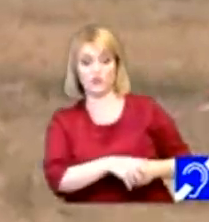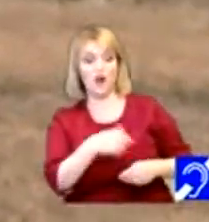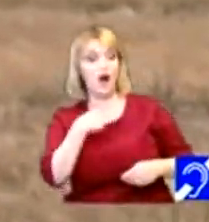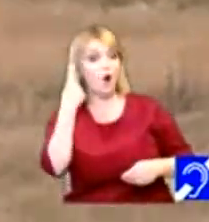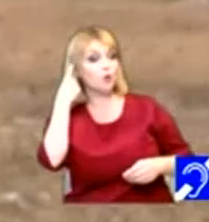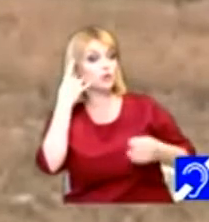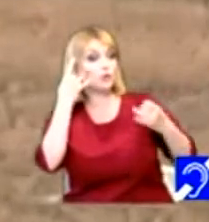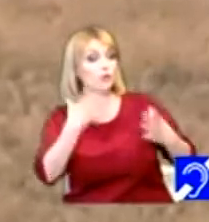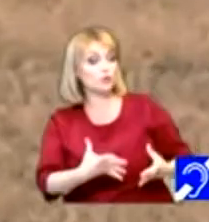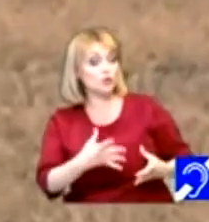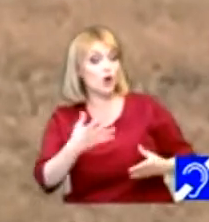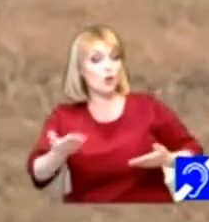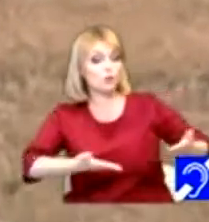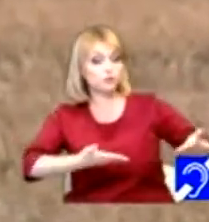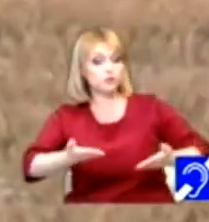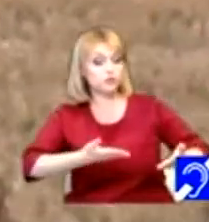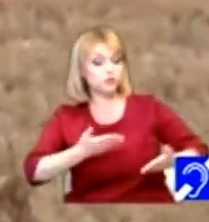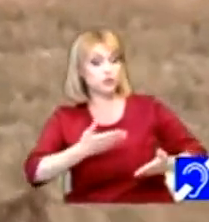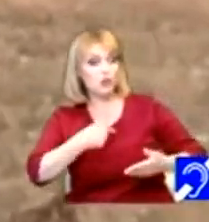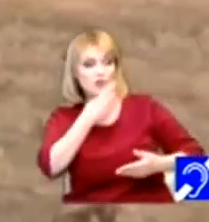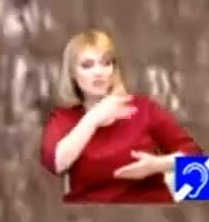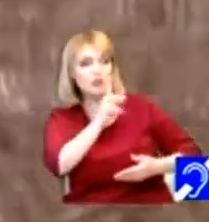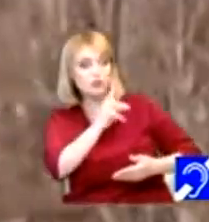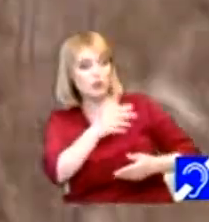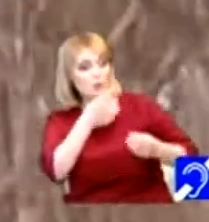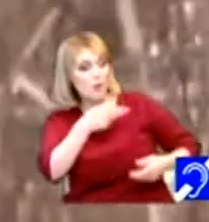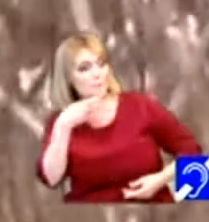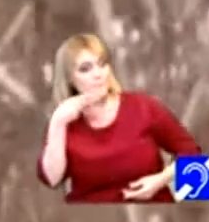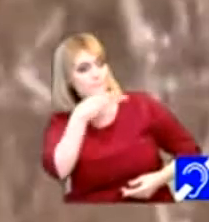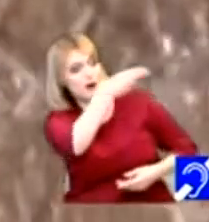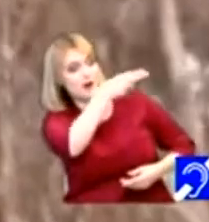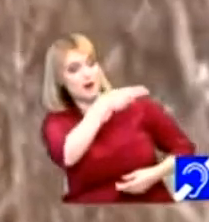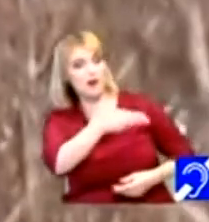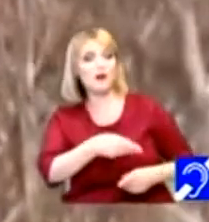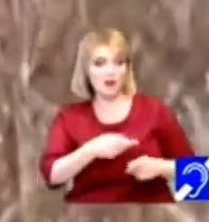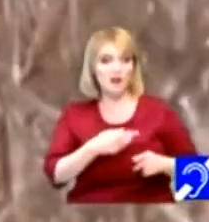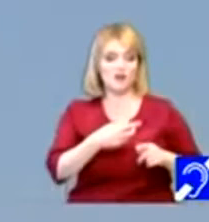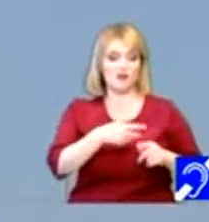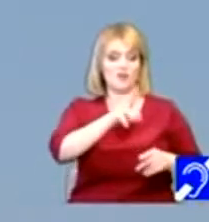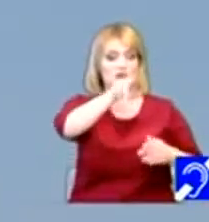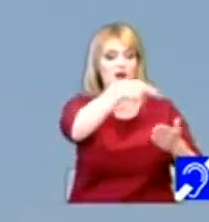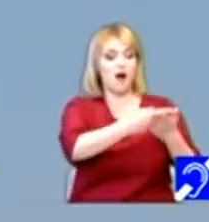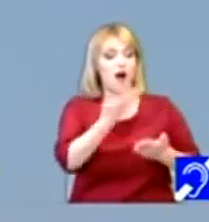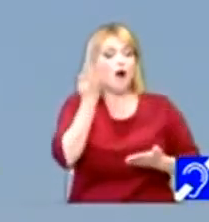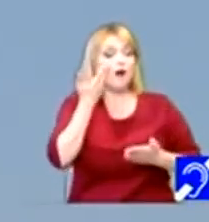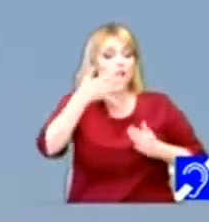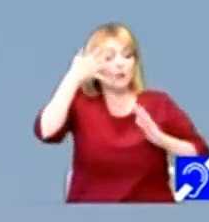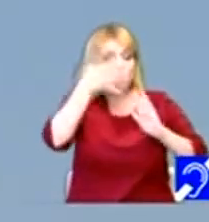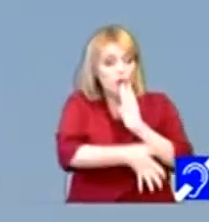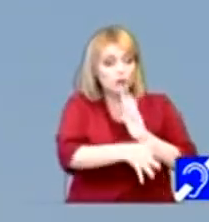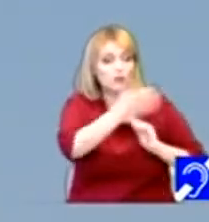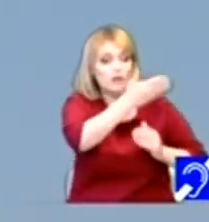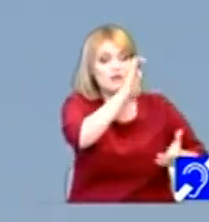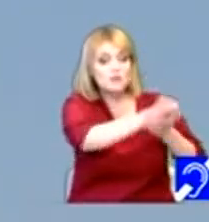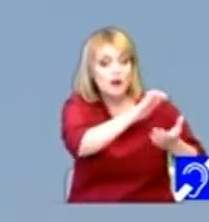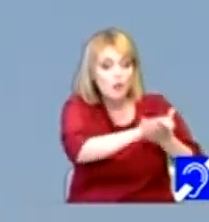a efectuat o împușcătură în acea direcție. Ca urmare, acesta a tras în victimă. După ce a înțeles că și-a împușcat partenerul de